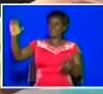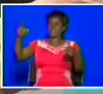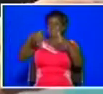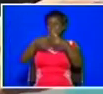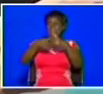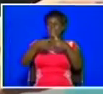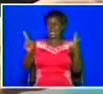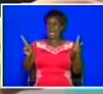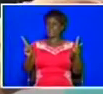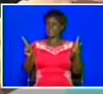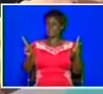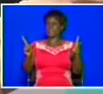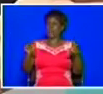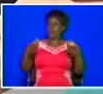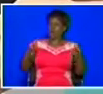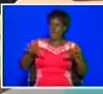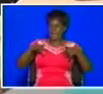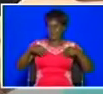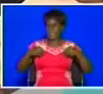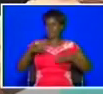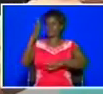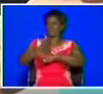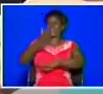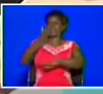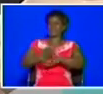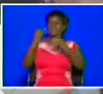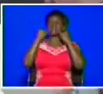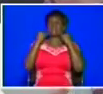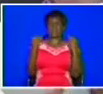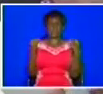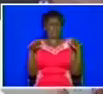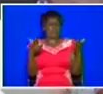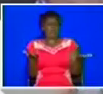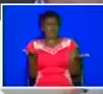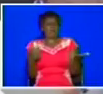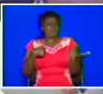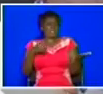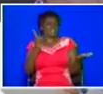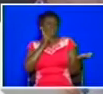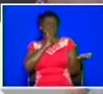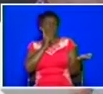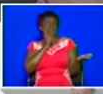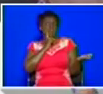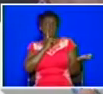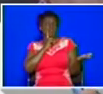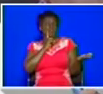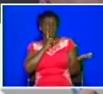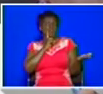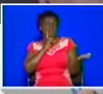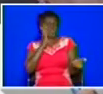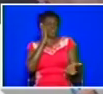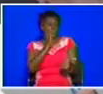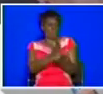and fabricate or accept fabricated information of that type. Na mimi kesho, I will